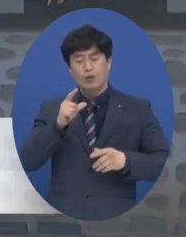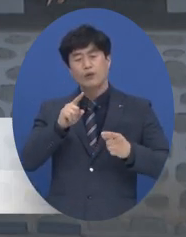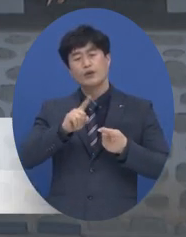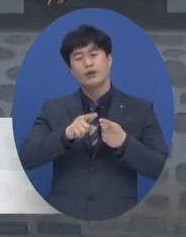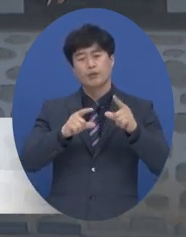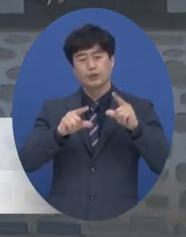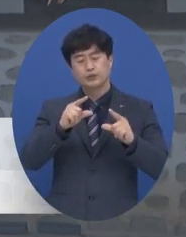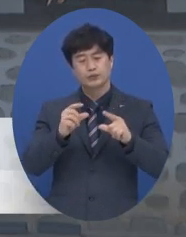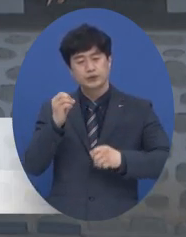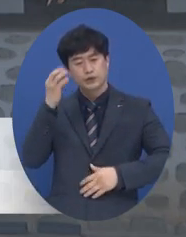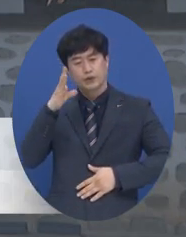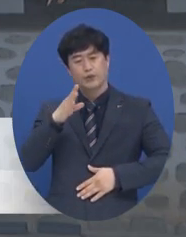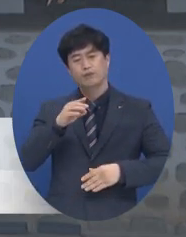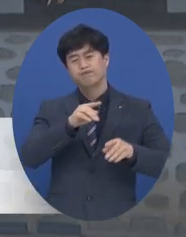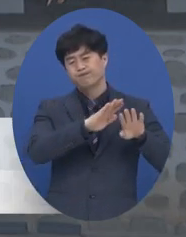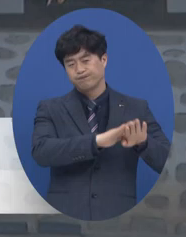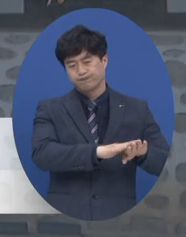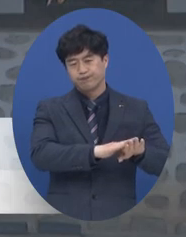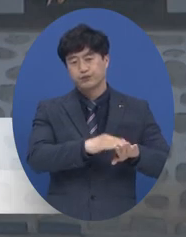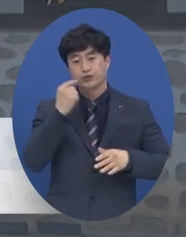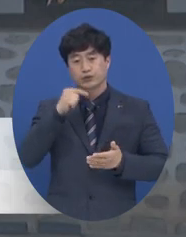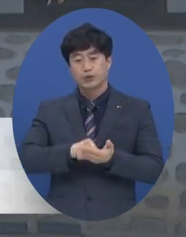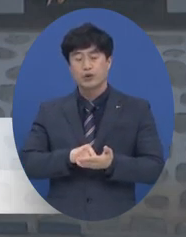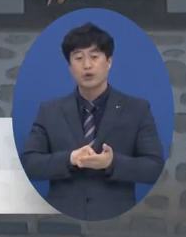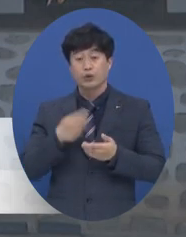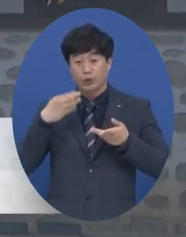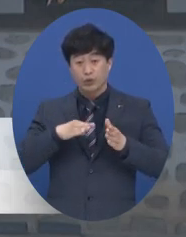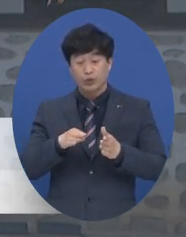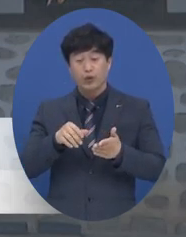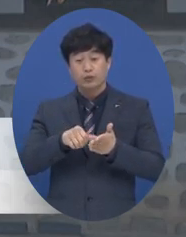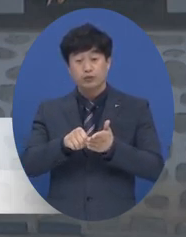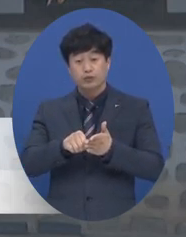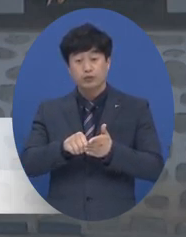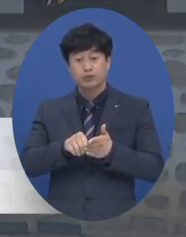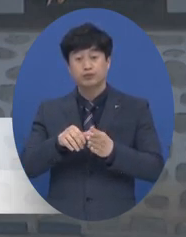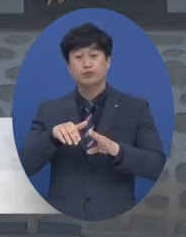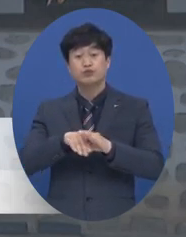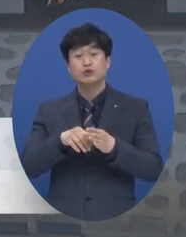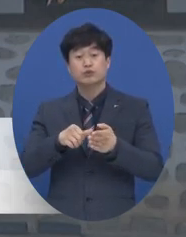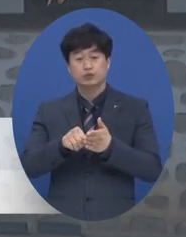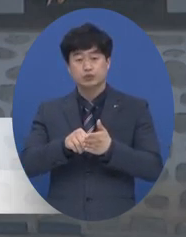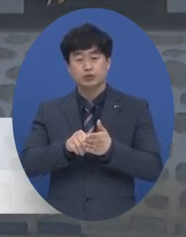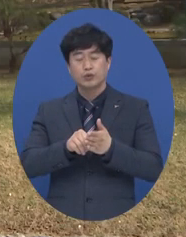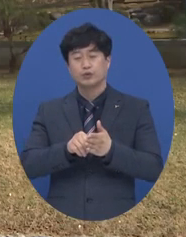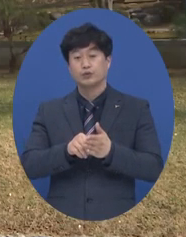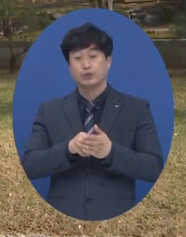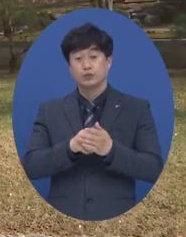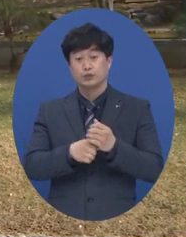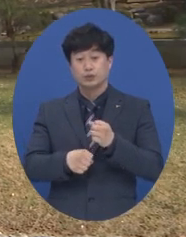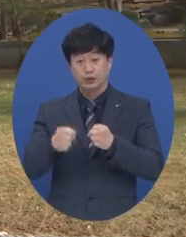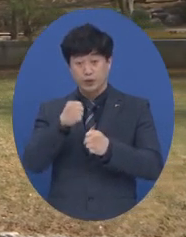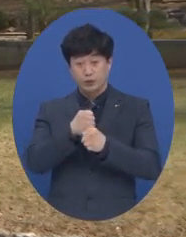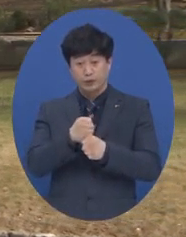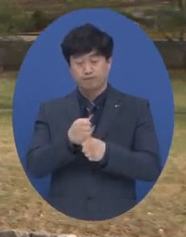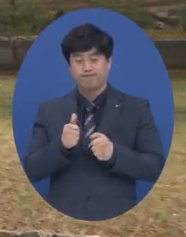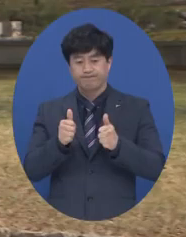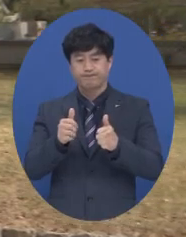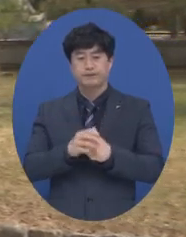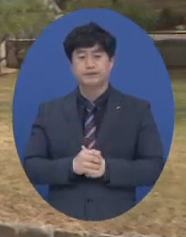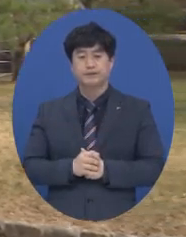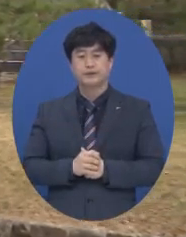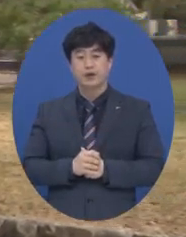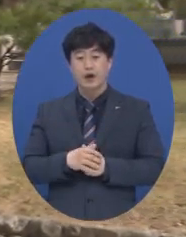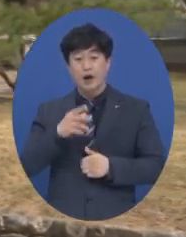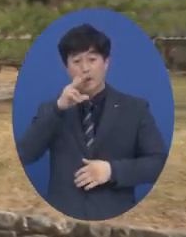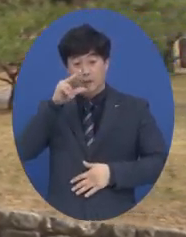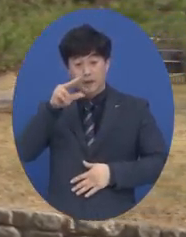쉽습니다 경기도가 문화재 복원에 팔을 거뒀습니다 최지현 기자 입니다 파주에 위치한